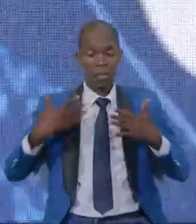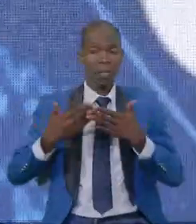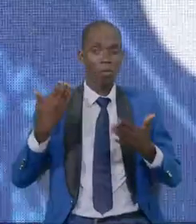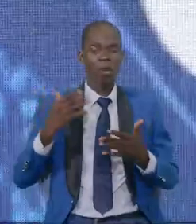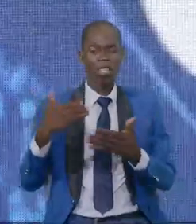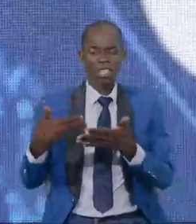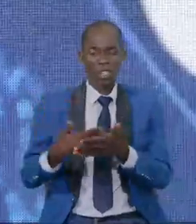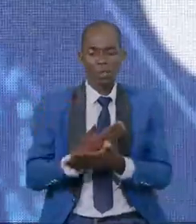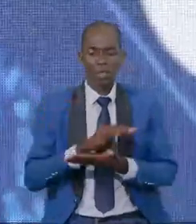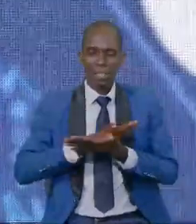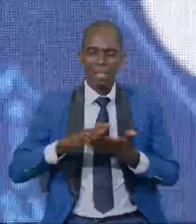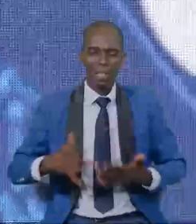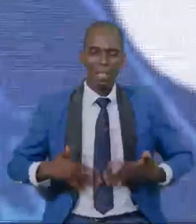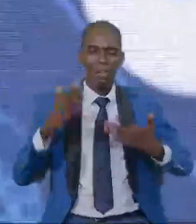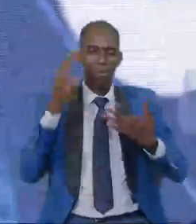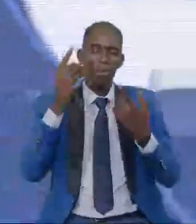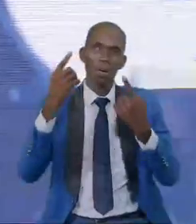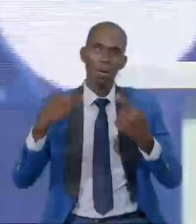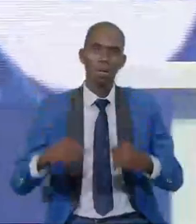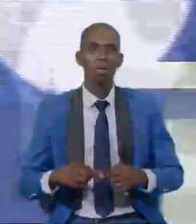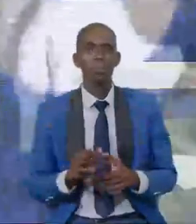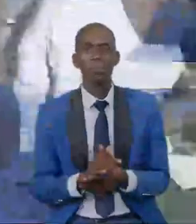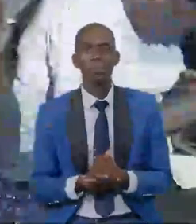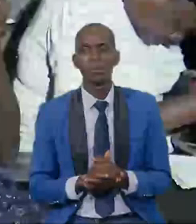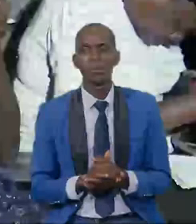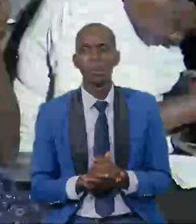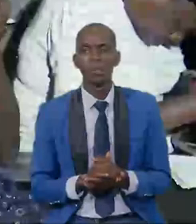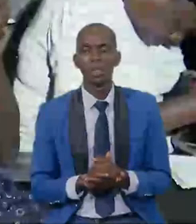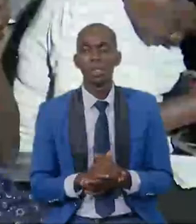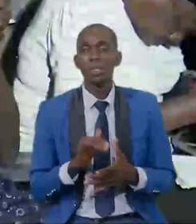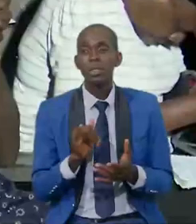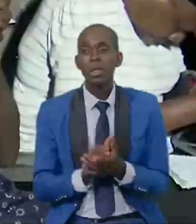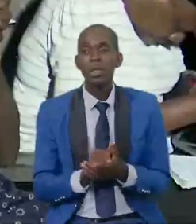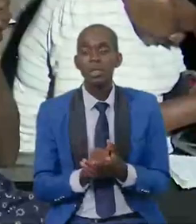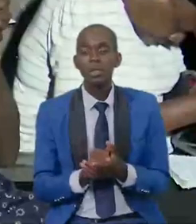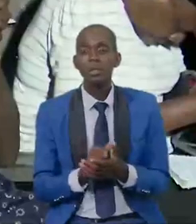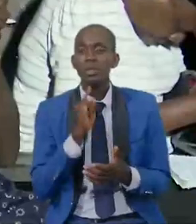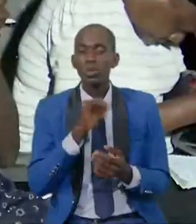Là où il y avait une vie sale, maintenant c'est une vie propre.